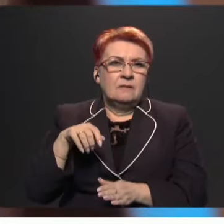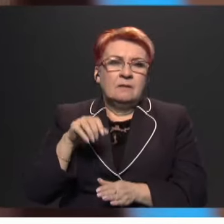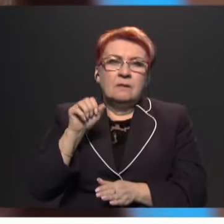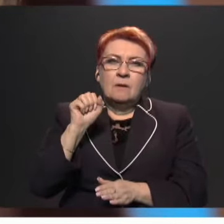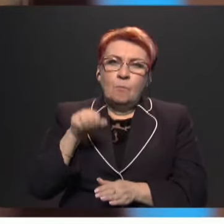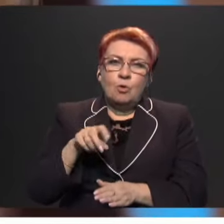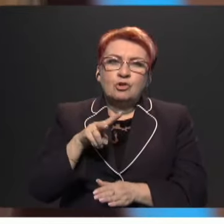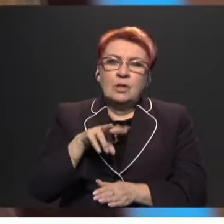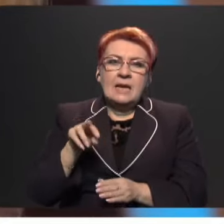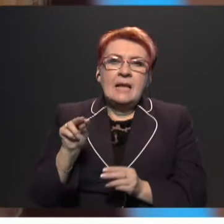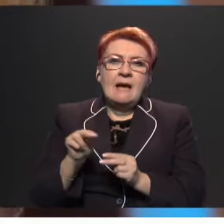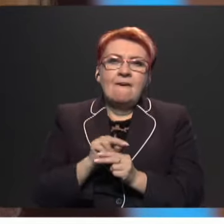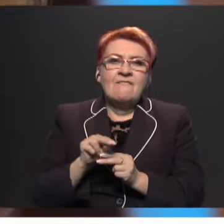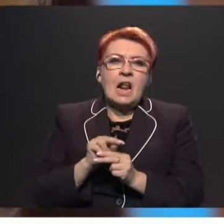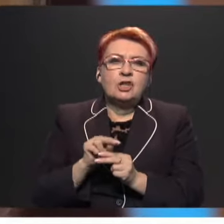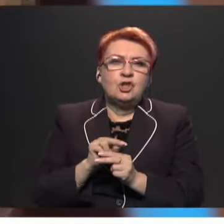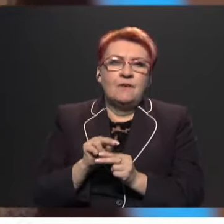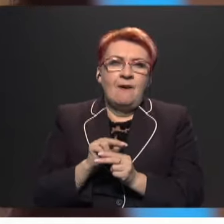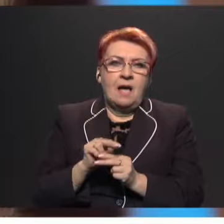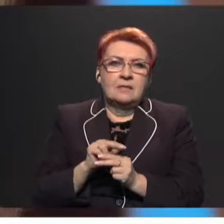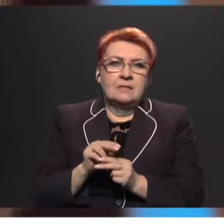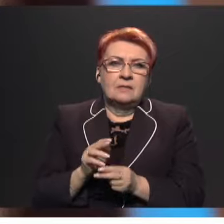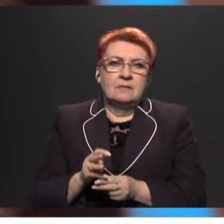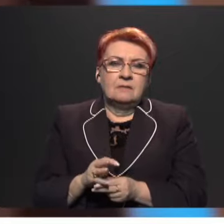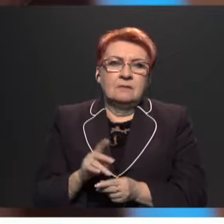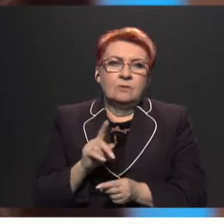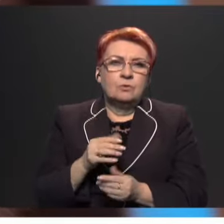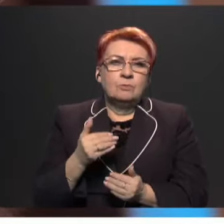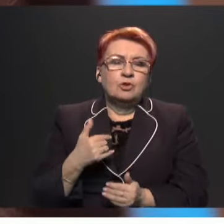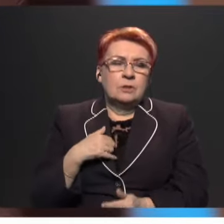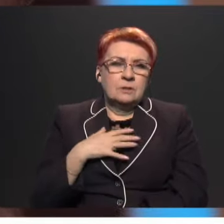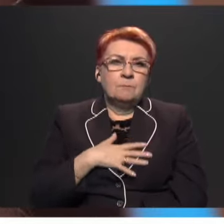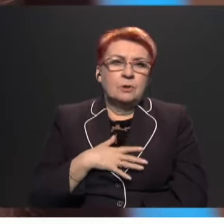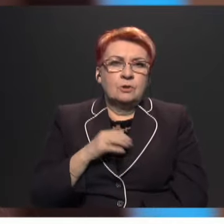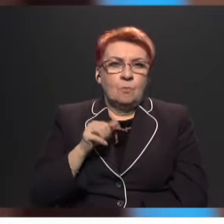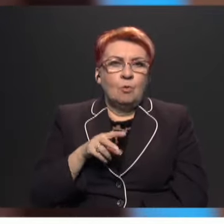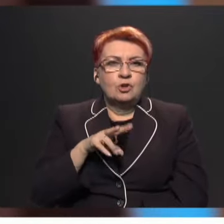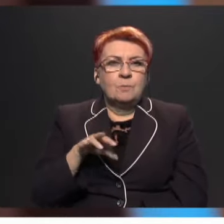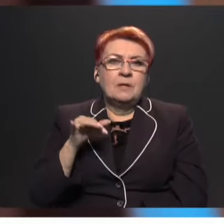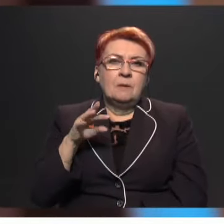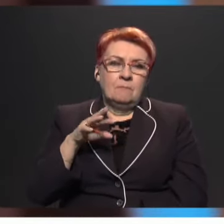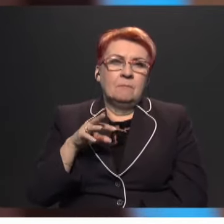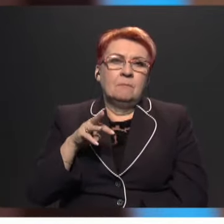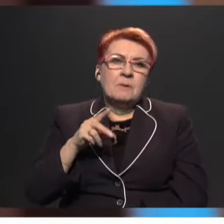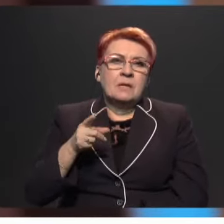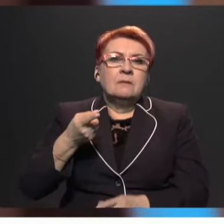врачевать? Мы когда-нибудь после всего, что вот мы переживаем сейчас вместе, мы можем снова стать братскими народами?